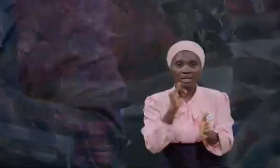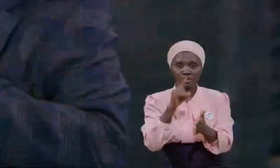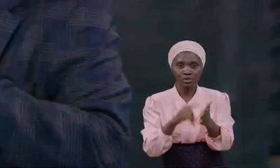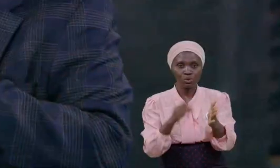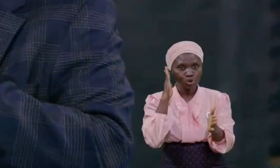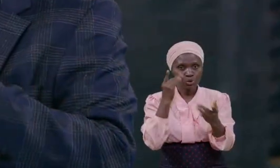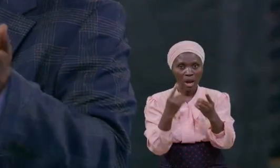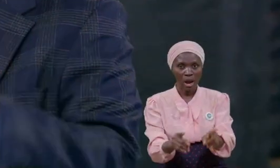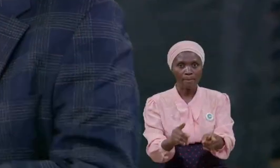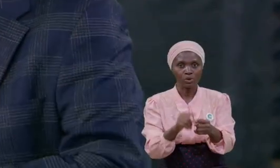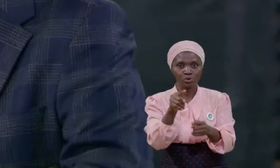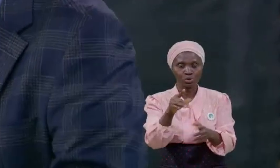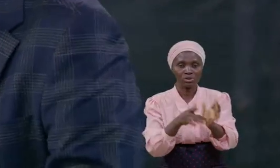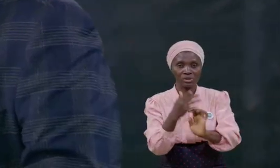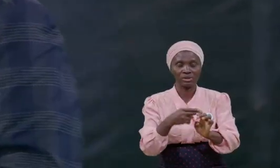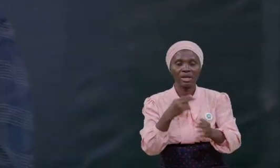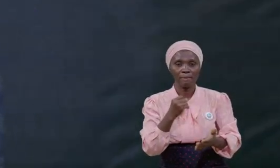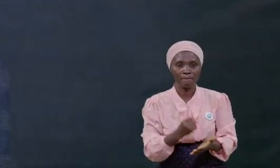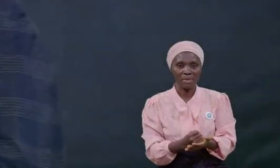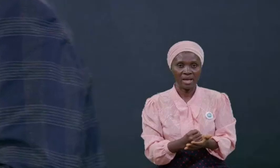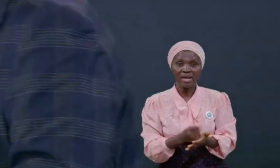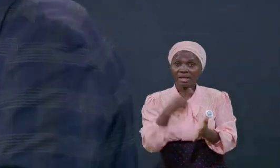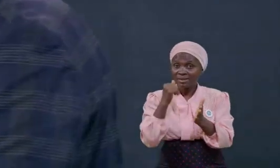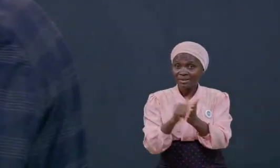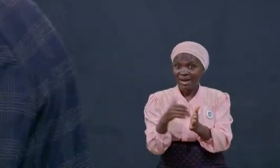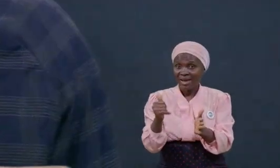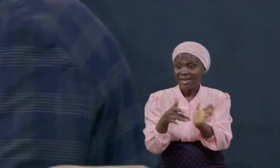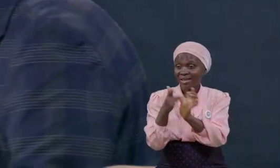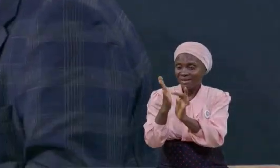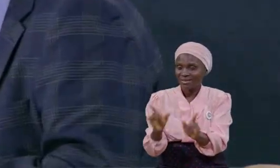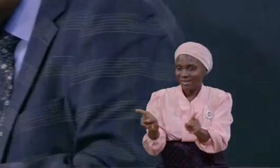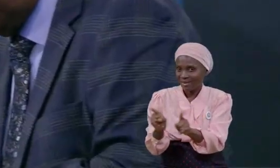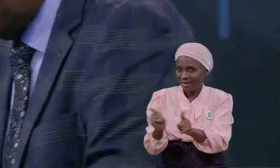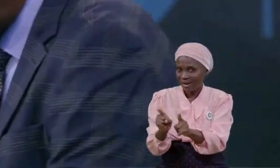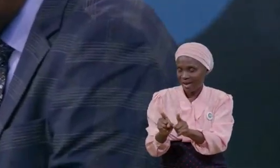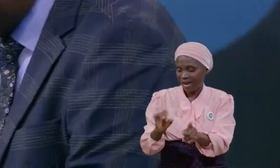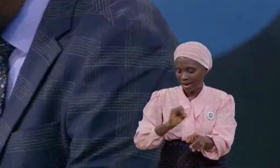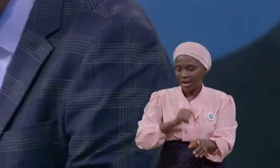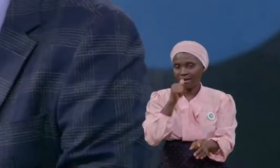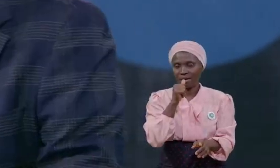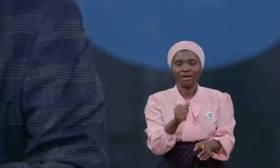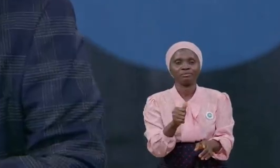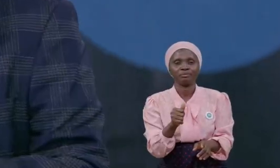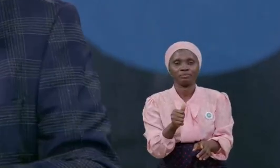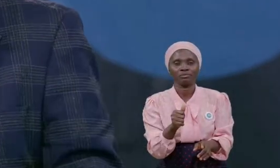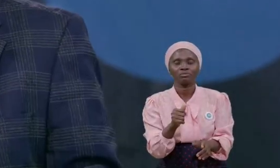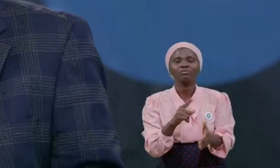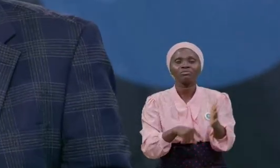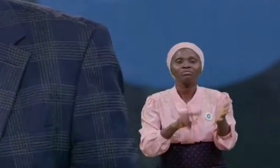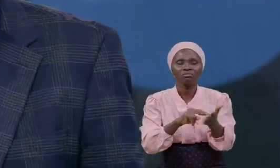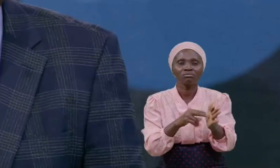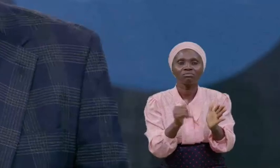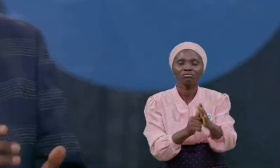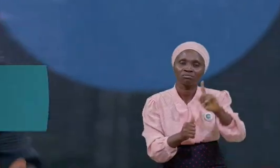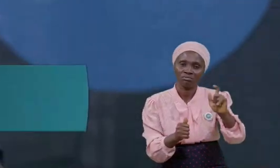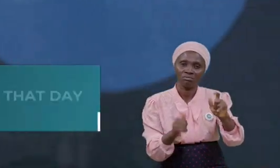Un chrétien tel que je suis, ça veut dire quoi? Il nous dit en Galates, chapitre 1. Je vous lis